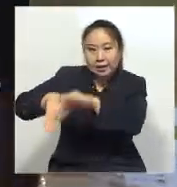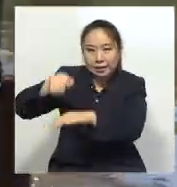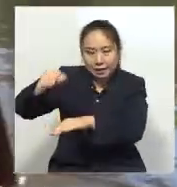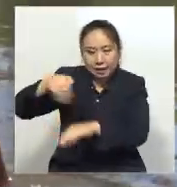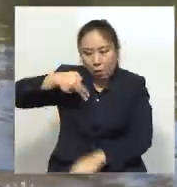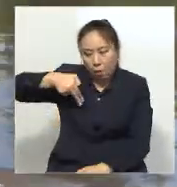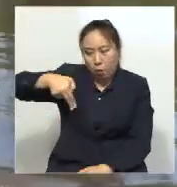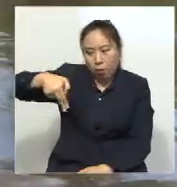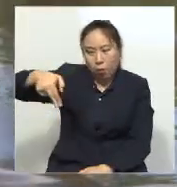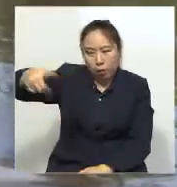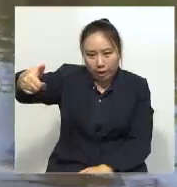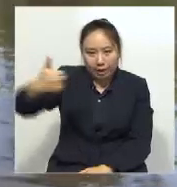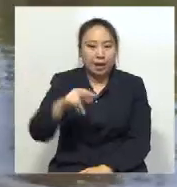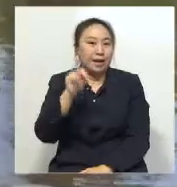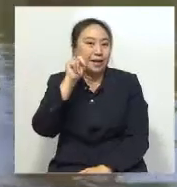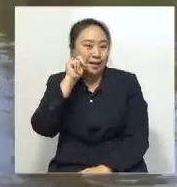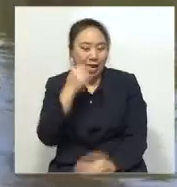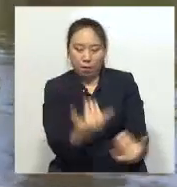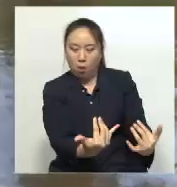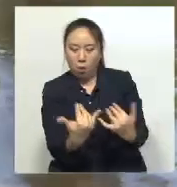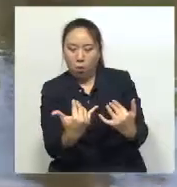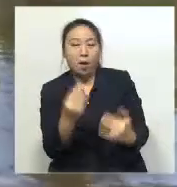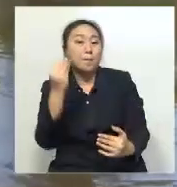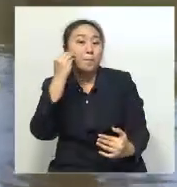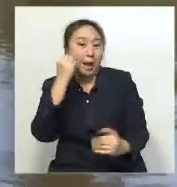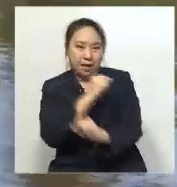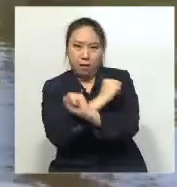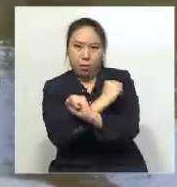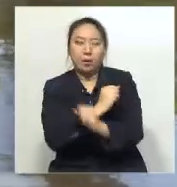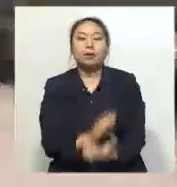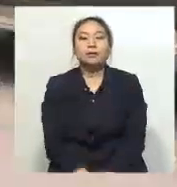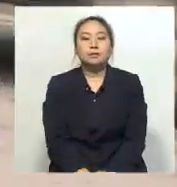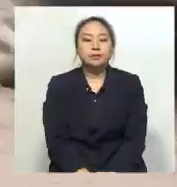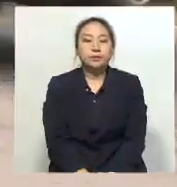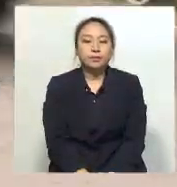ก็กั้นน้ำไม่ให้เข้าสู่บ้านเรือนของประชาชนค่ะ